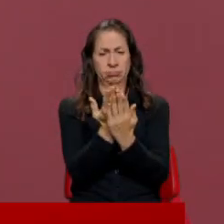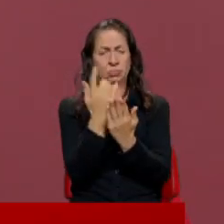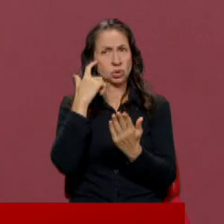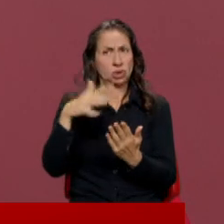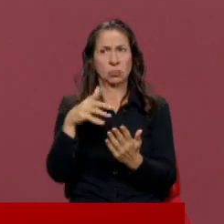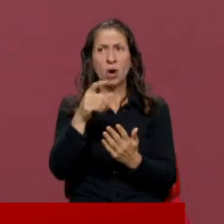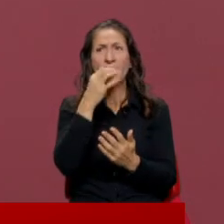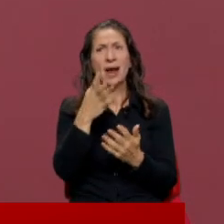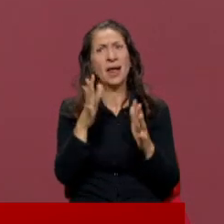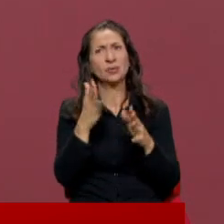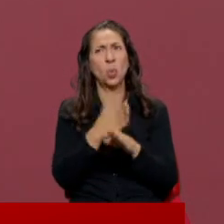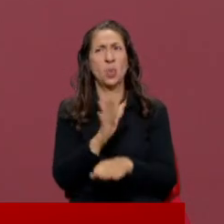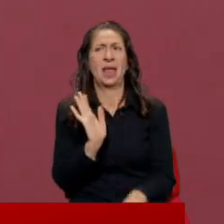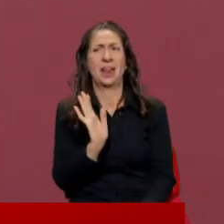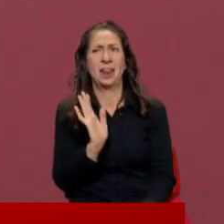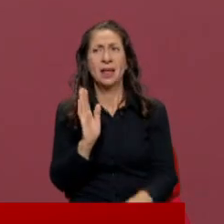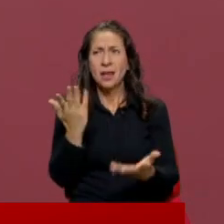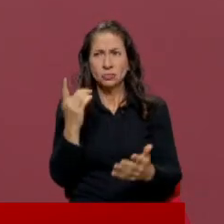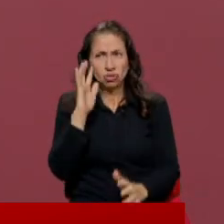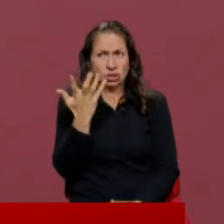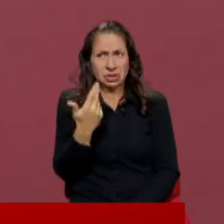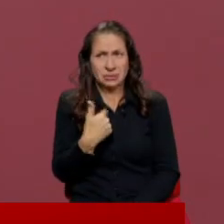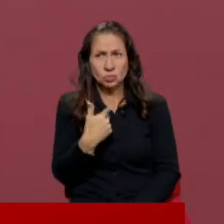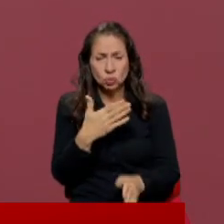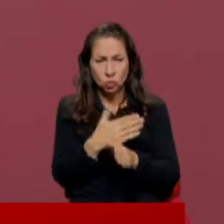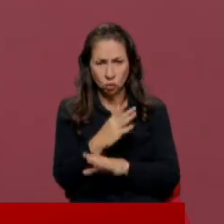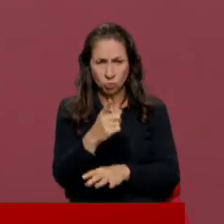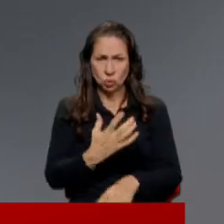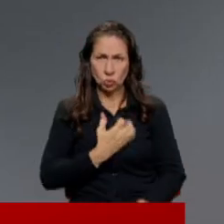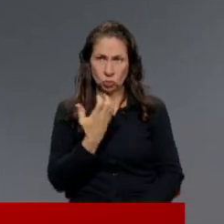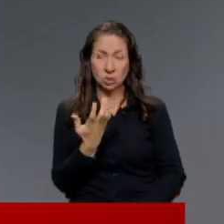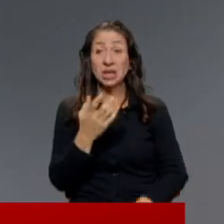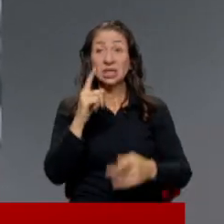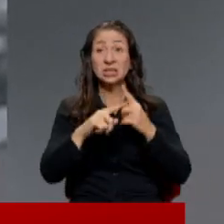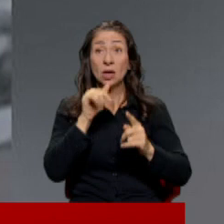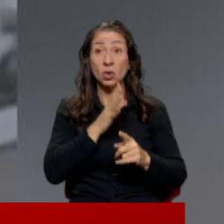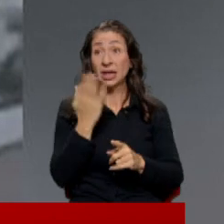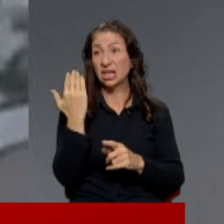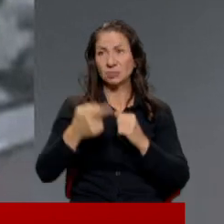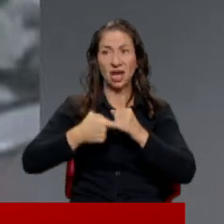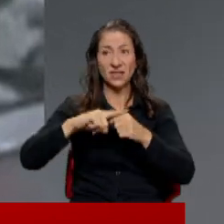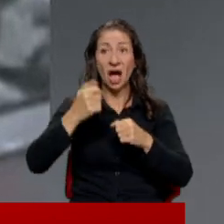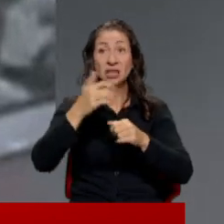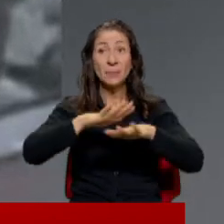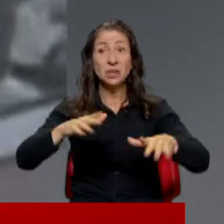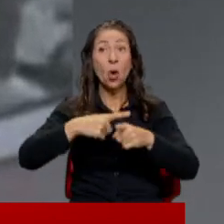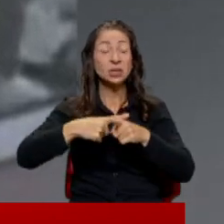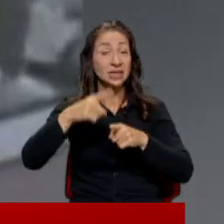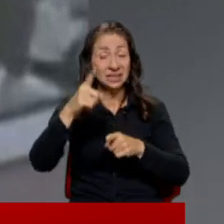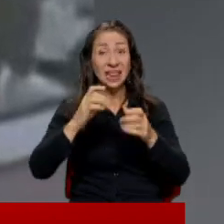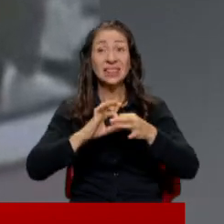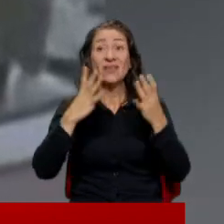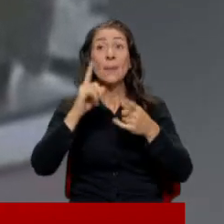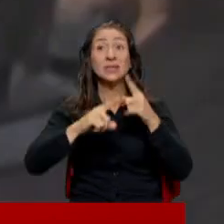Dedik bu haber herhalde doğru değildir. Çünkü hem şaşırdık. Doğruysa dedik bu üzüldük. Kılıçdaroğlu'nun geçtiğimiz hafta altılı masanın ortaklarından